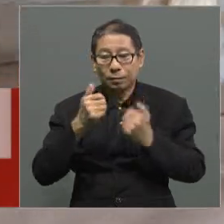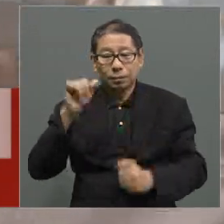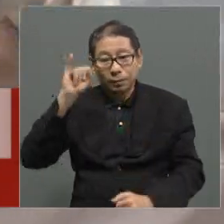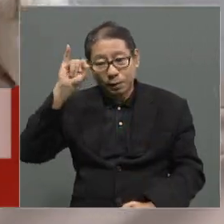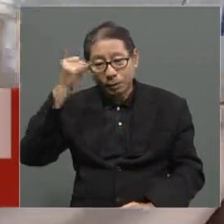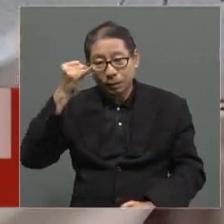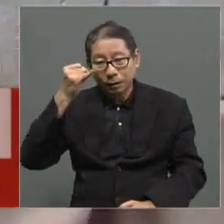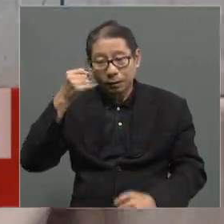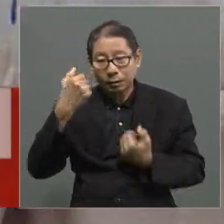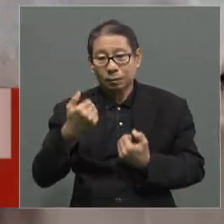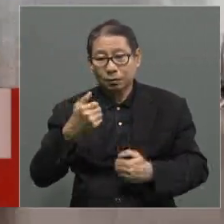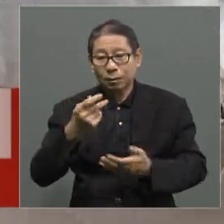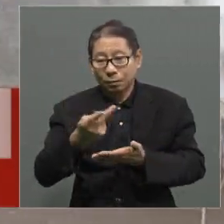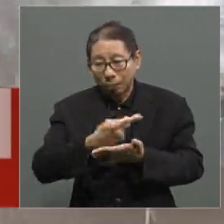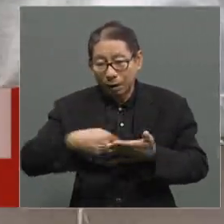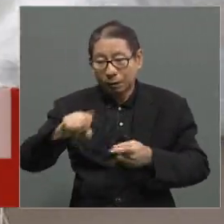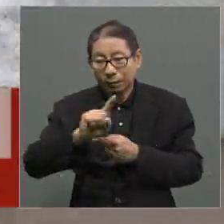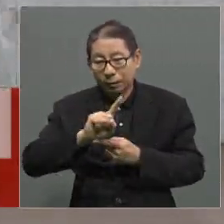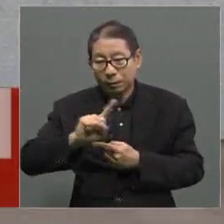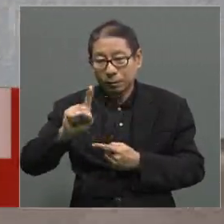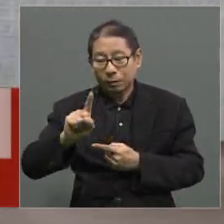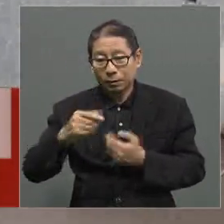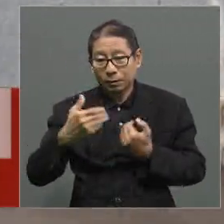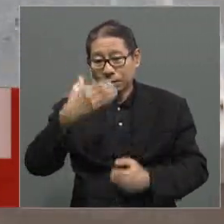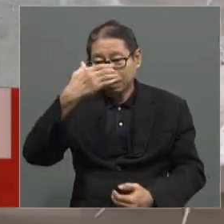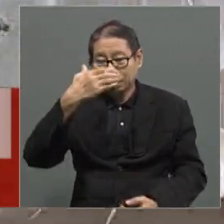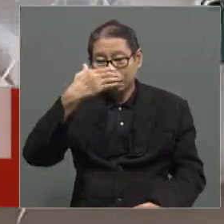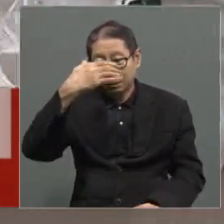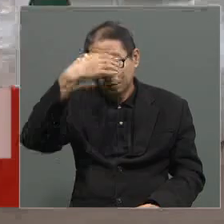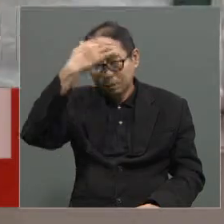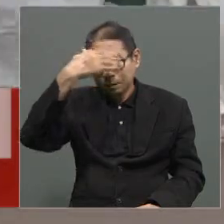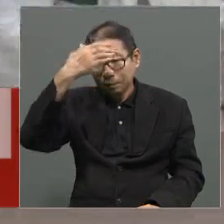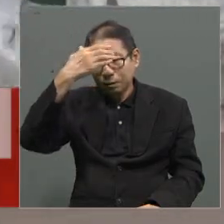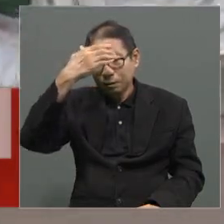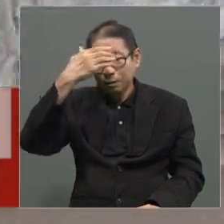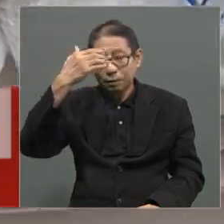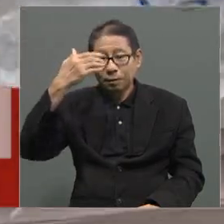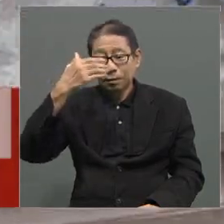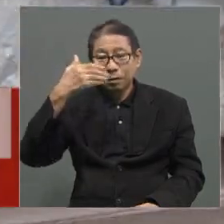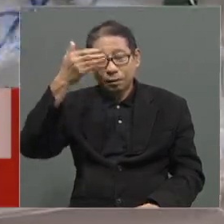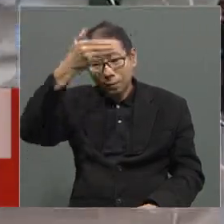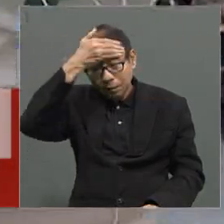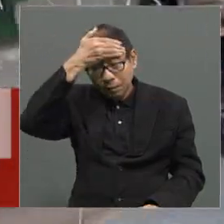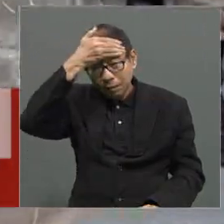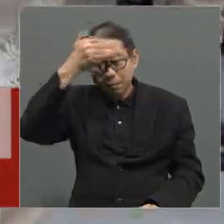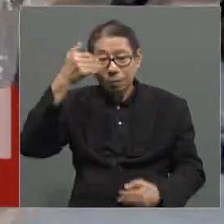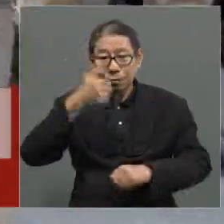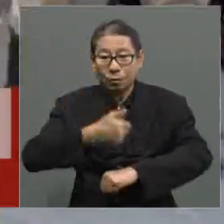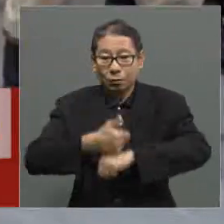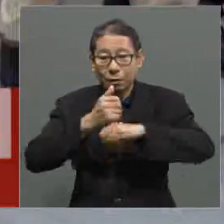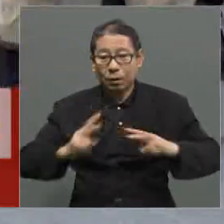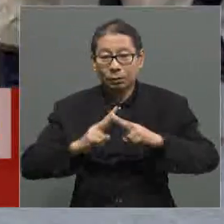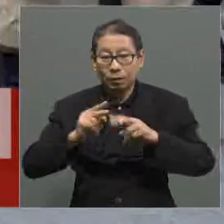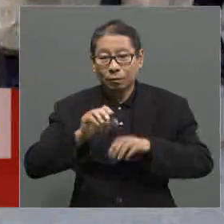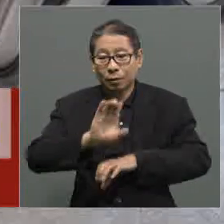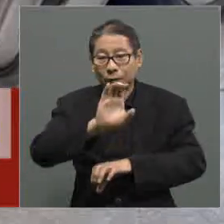บัญชาการตำรวจภูธรภาค 1แล้วก็นายชาดาไทยเสษรัฐมนตรีช่วยว่าการกระทรวงมหาดไทยนะคะมาแถลงข่าวจับกุมผู้ค้ายา